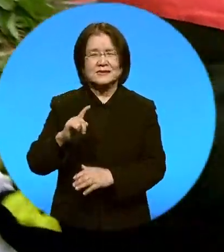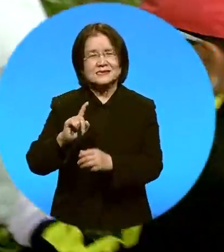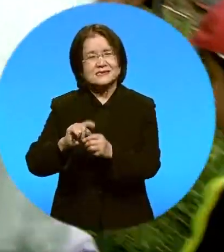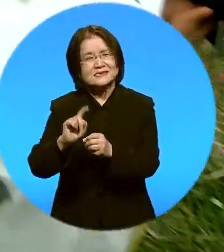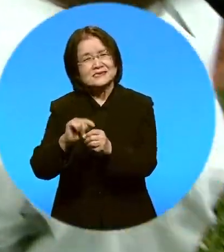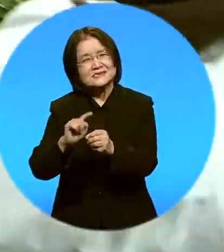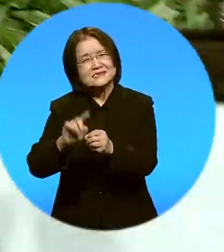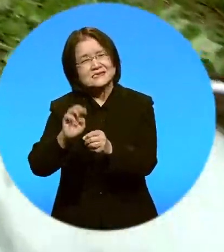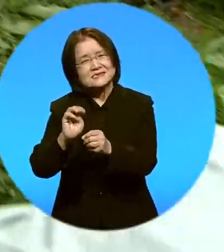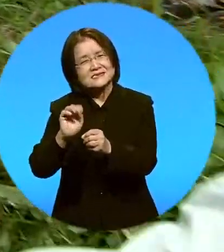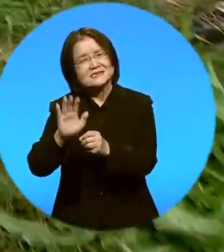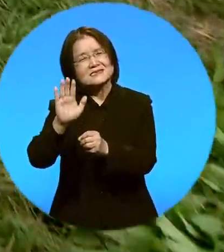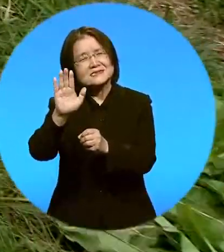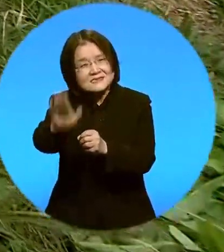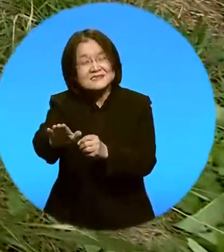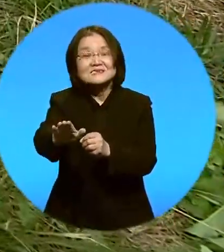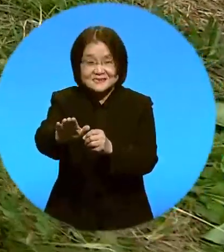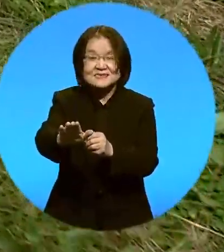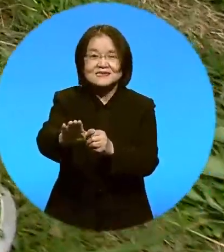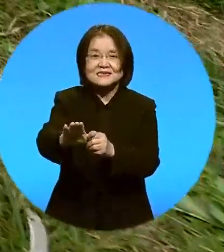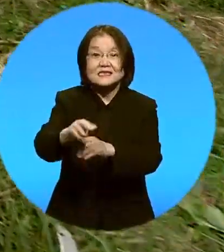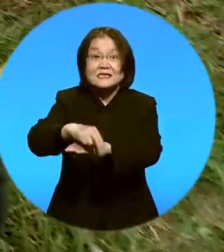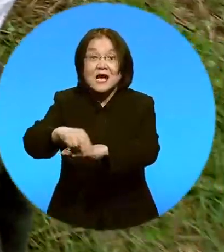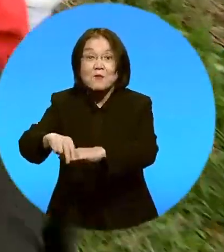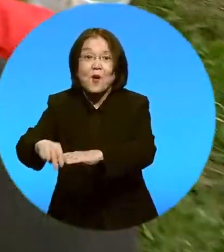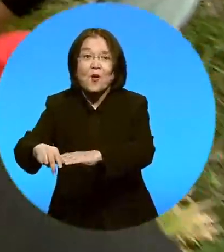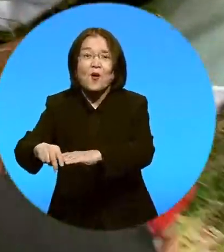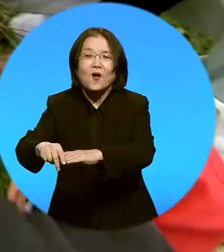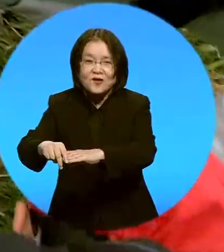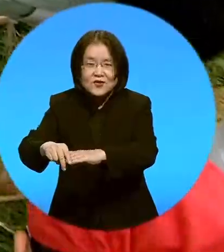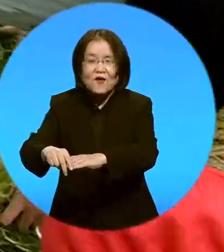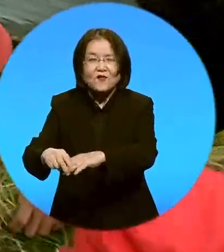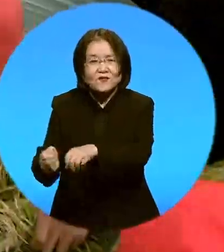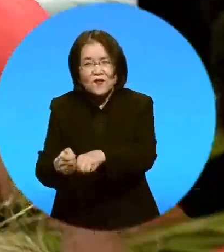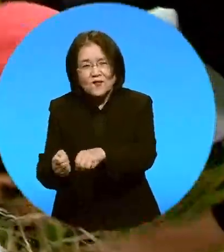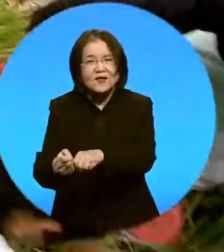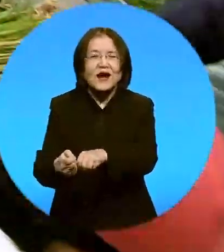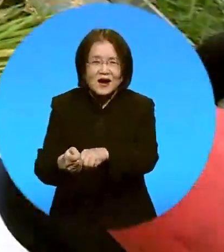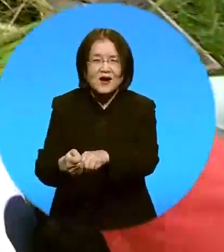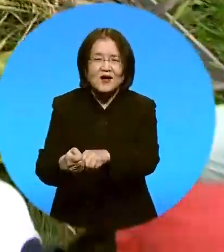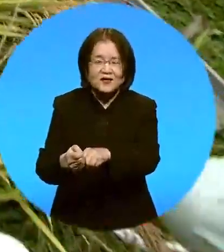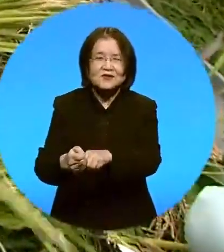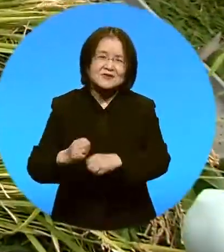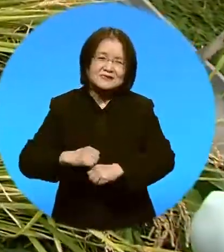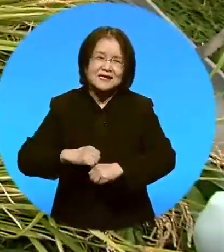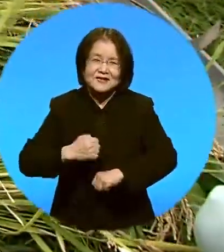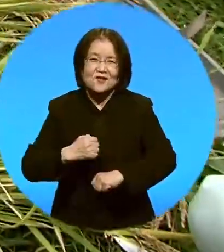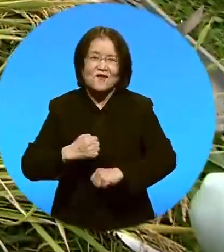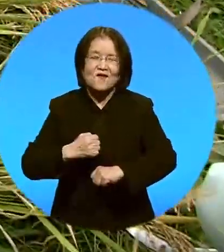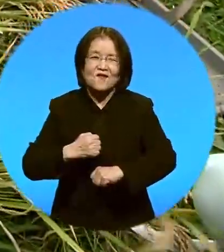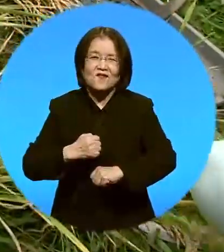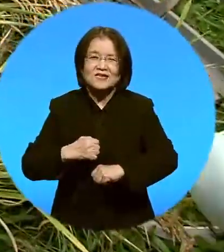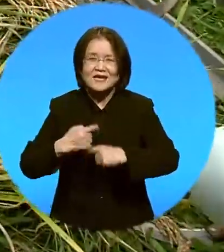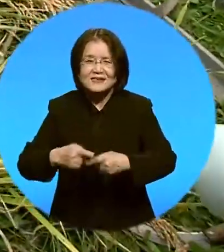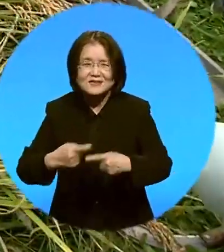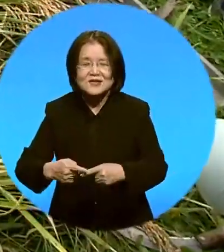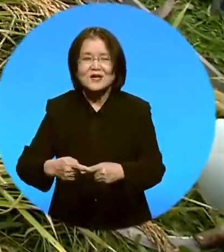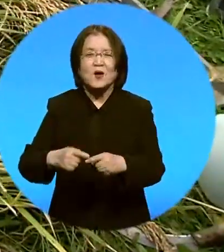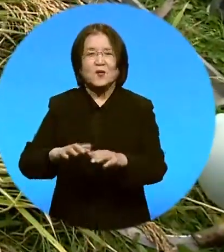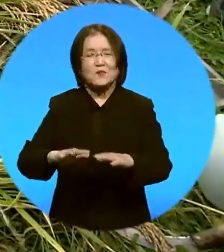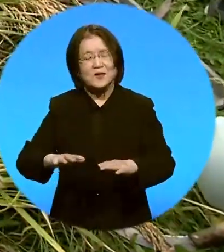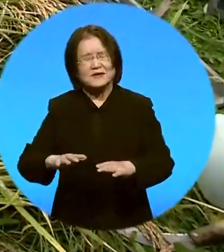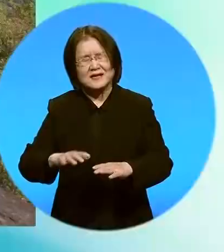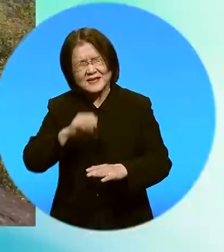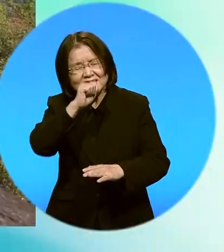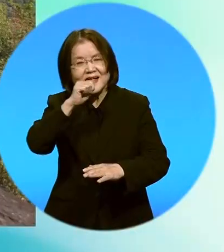年か後にでも田んぼで水稲栽培に取り組んでくれる生徒が出てきてくれたらなって思ってます